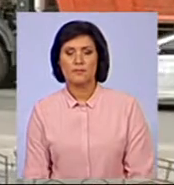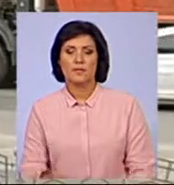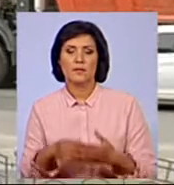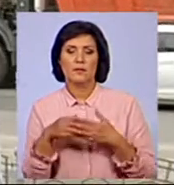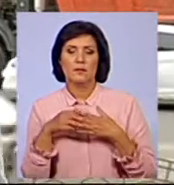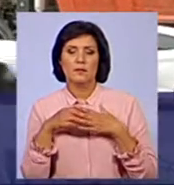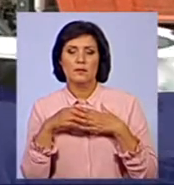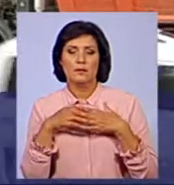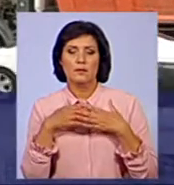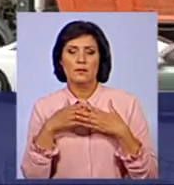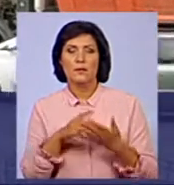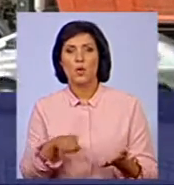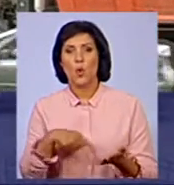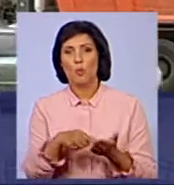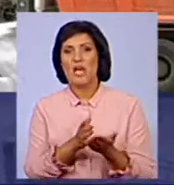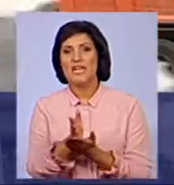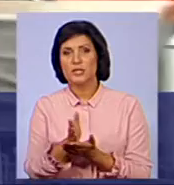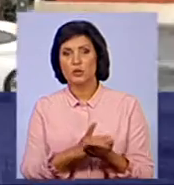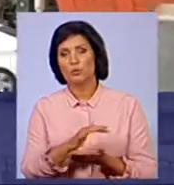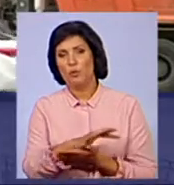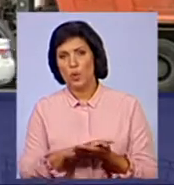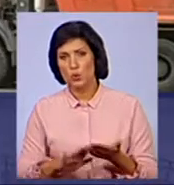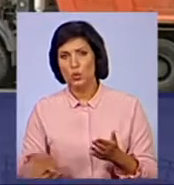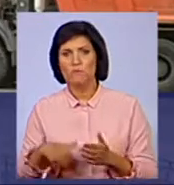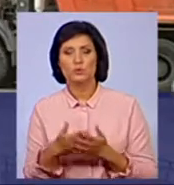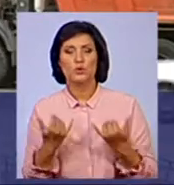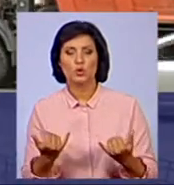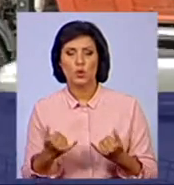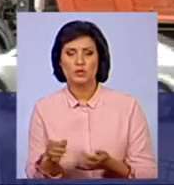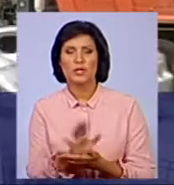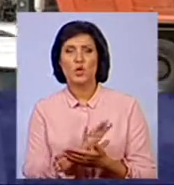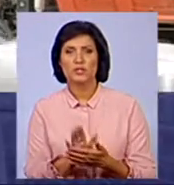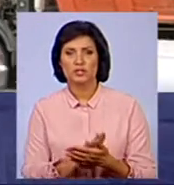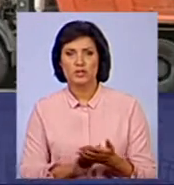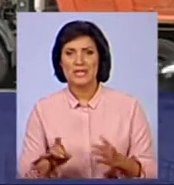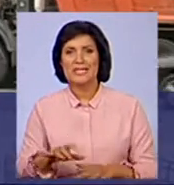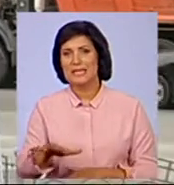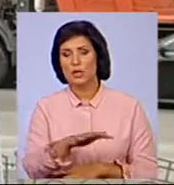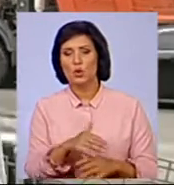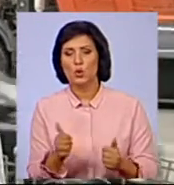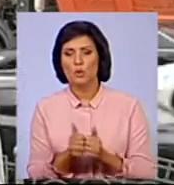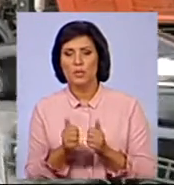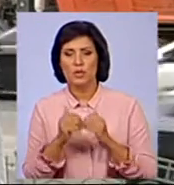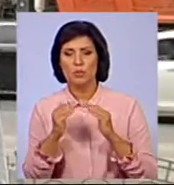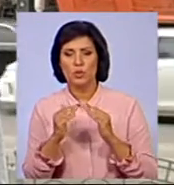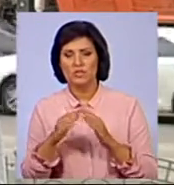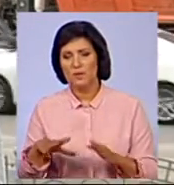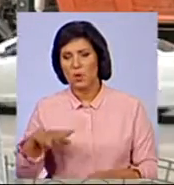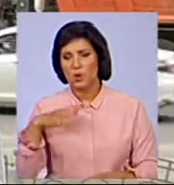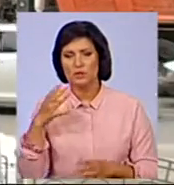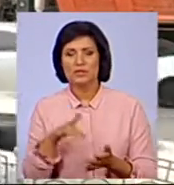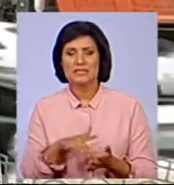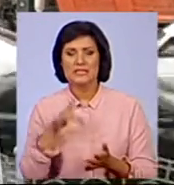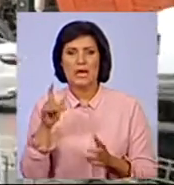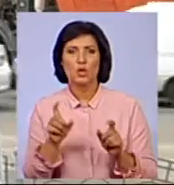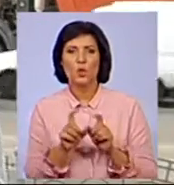Власне, комунальні служби таки продовжують досі розчищати територію біля будівлі колишнього